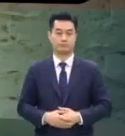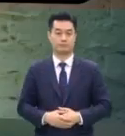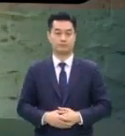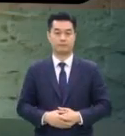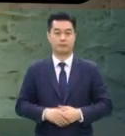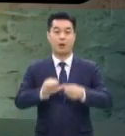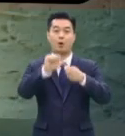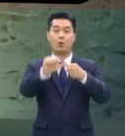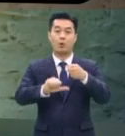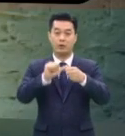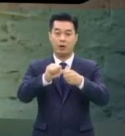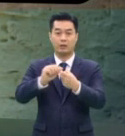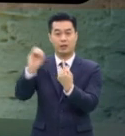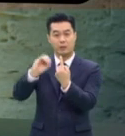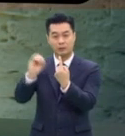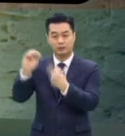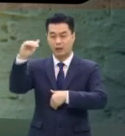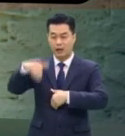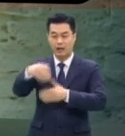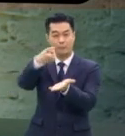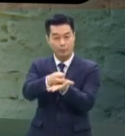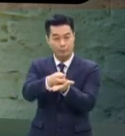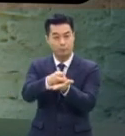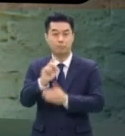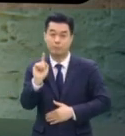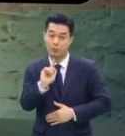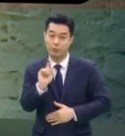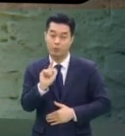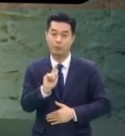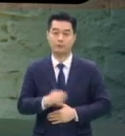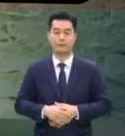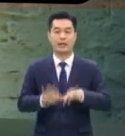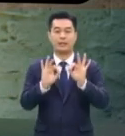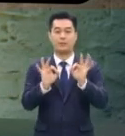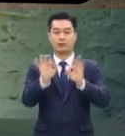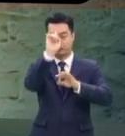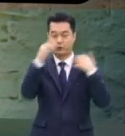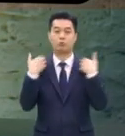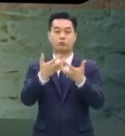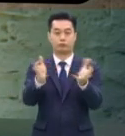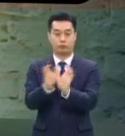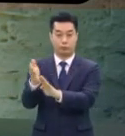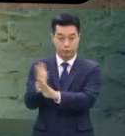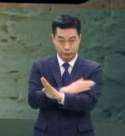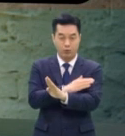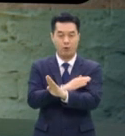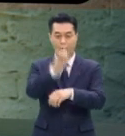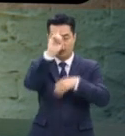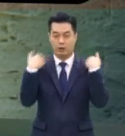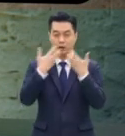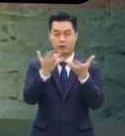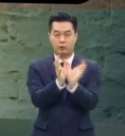5년 1% 하락 이라는 법칙이 있습니다 김영삼 정부 일에 내 정부 마다